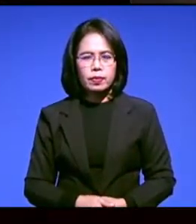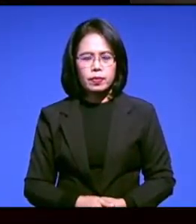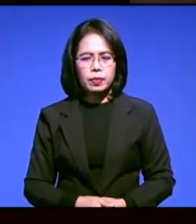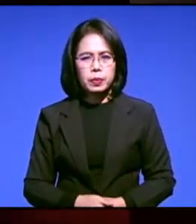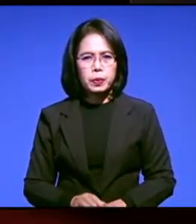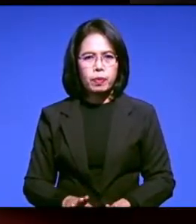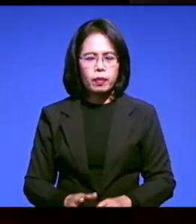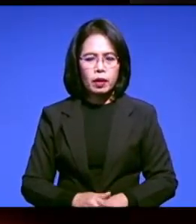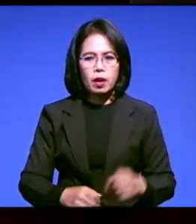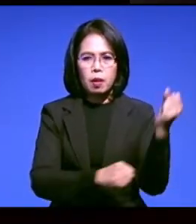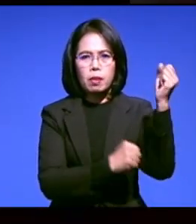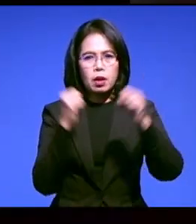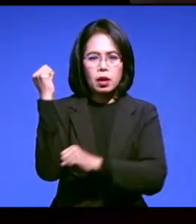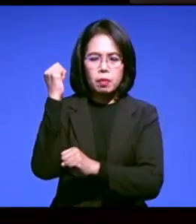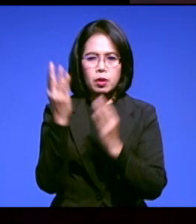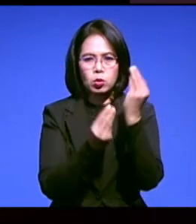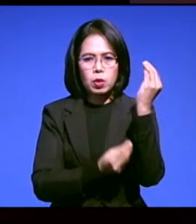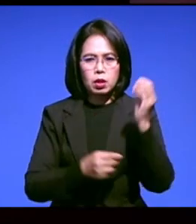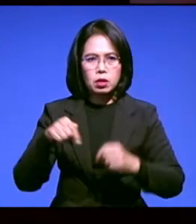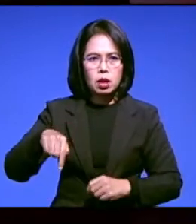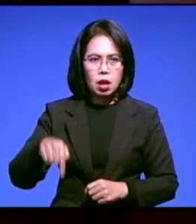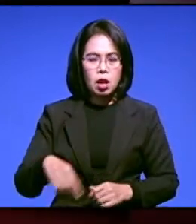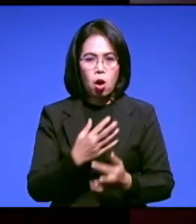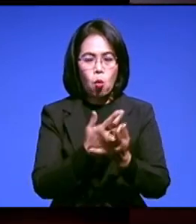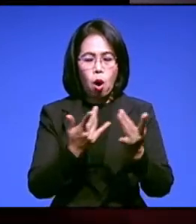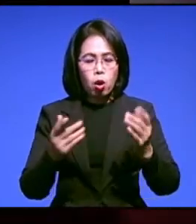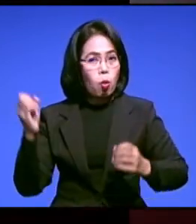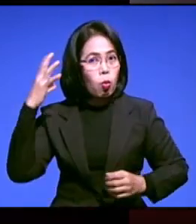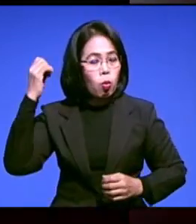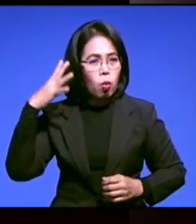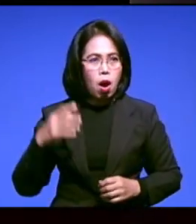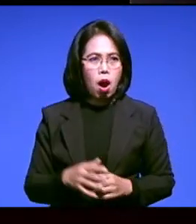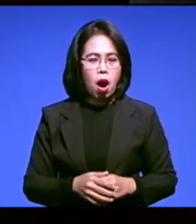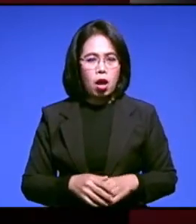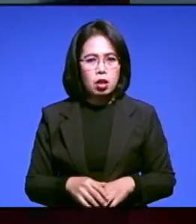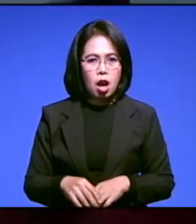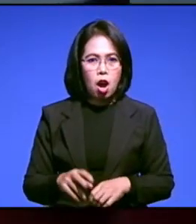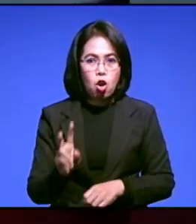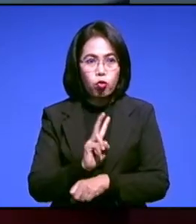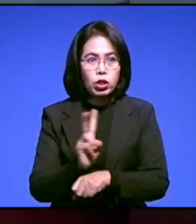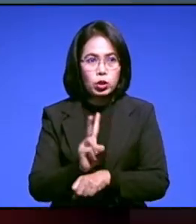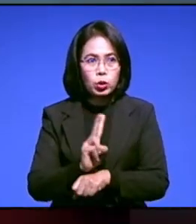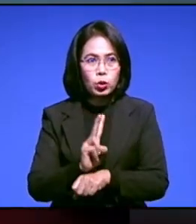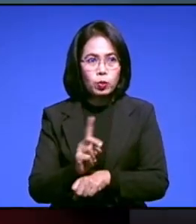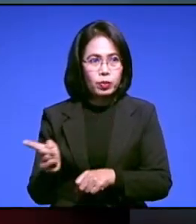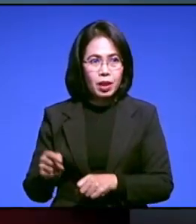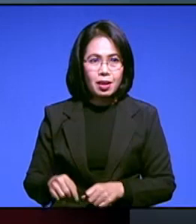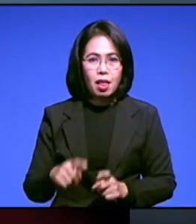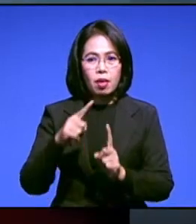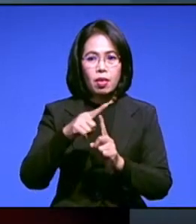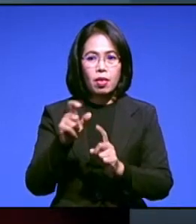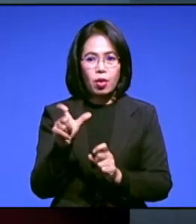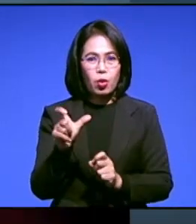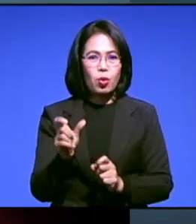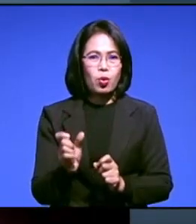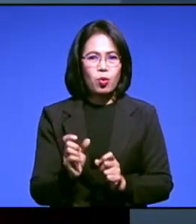Sementara di Palembang, Sumatera Selatan, warga dihebohkan dengan beredarnya video penampakan tuyul yang konon ditangkap dan